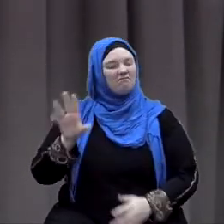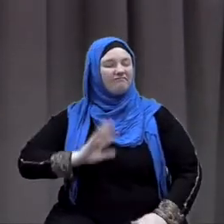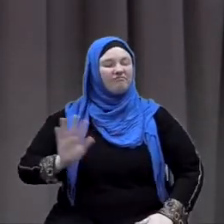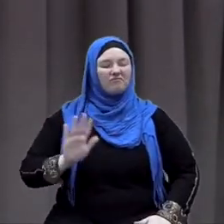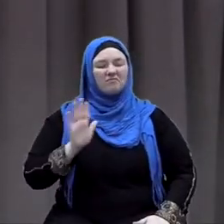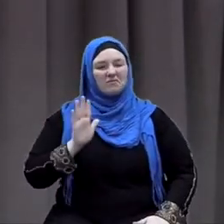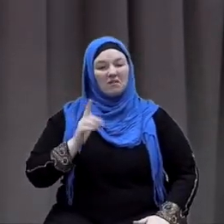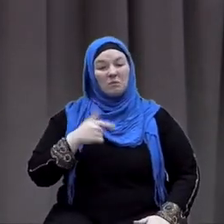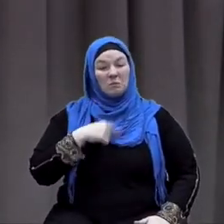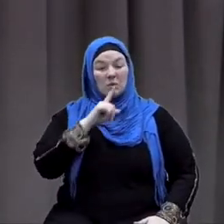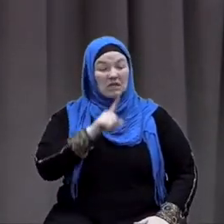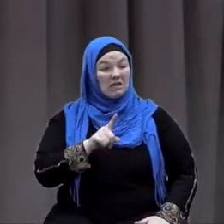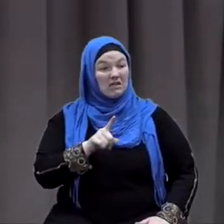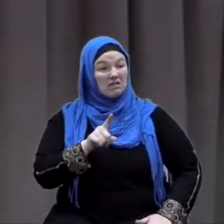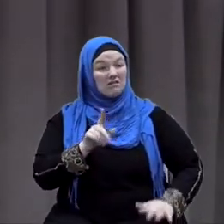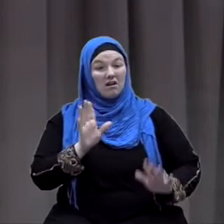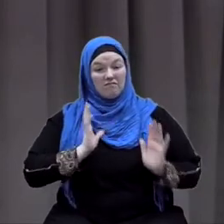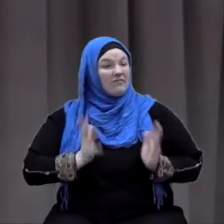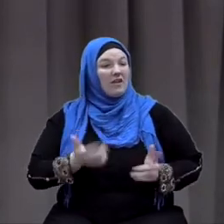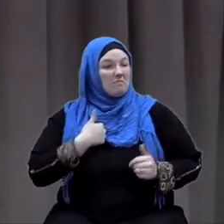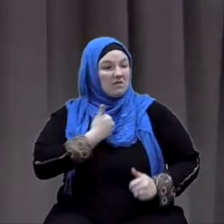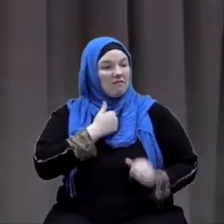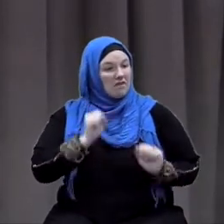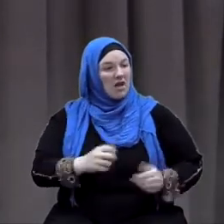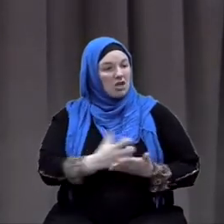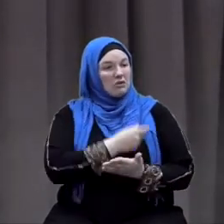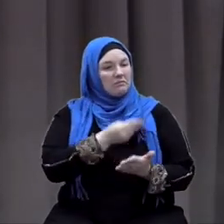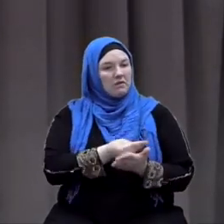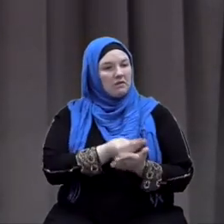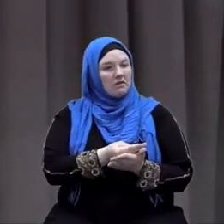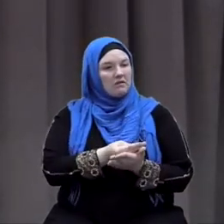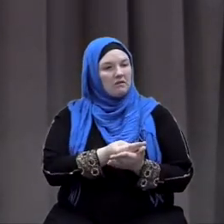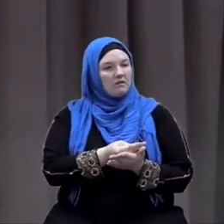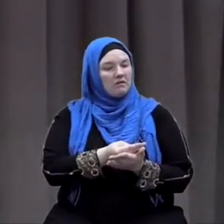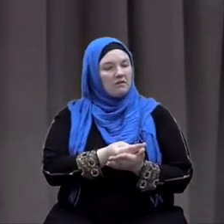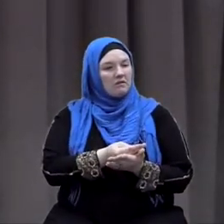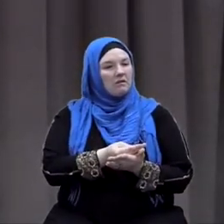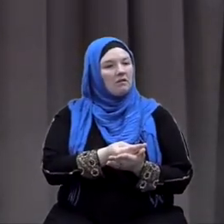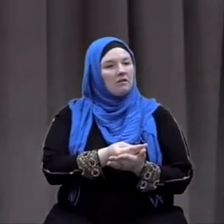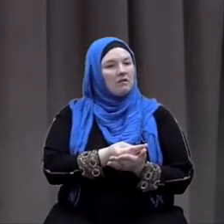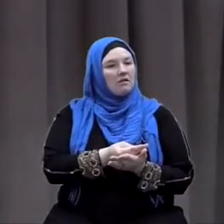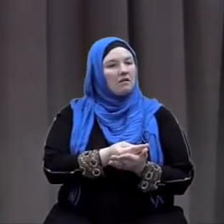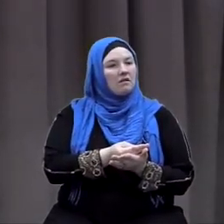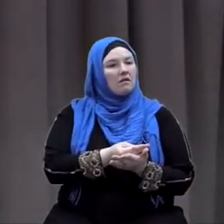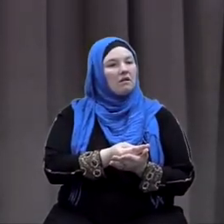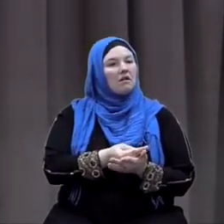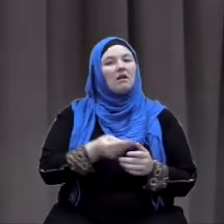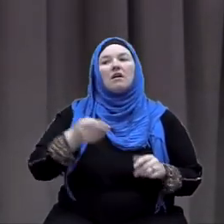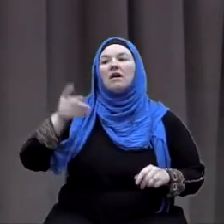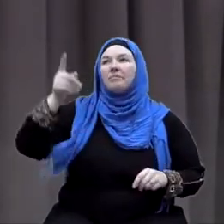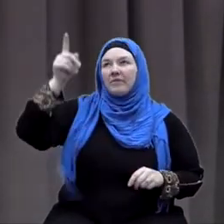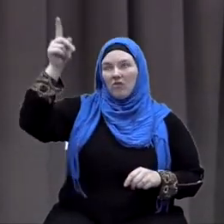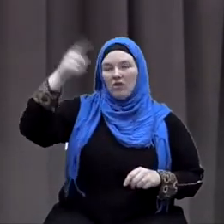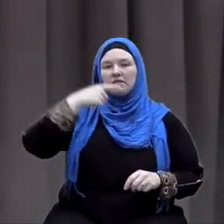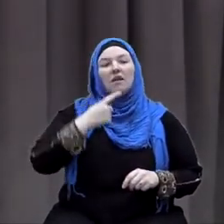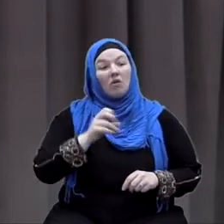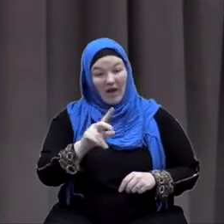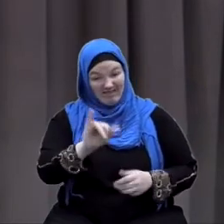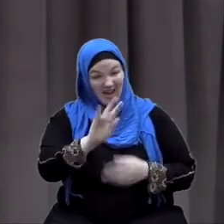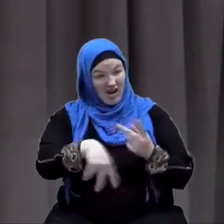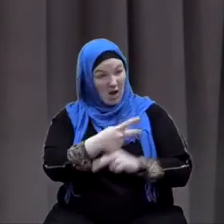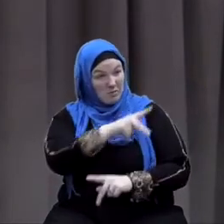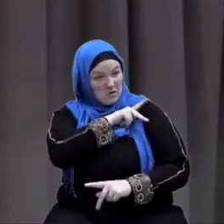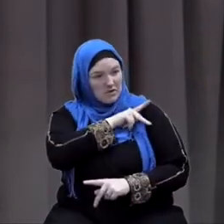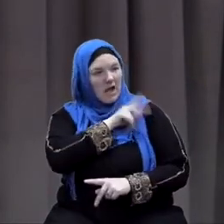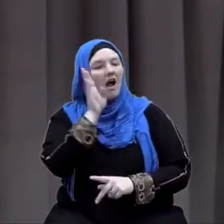فَسَنُيَسِّرُهُ but لِلْعُسْرَى. We will make it easy for him to go into trouble. In